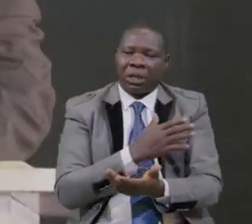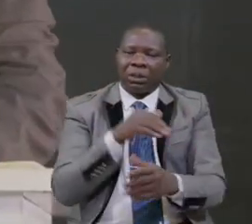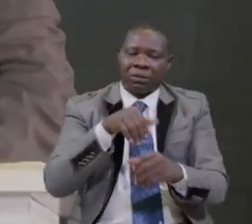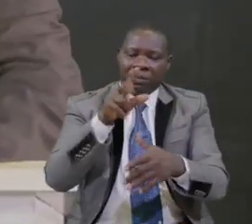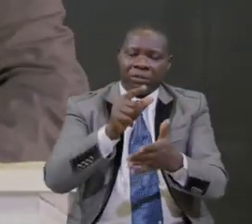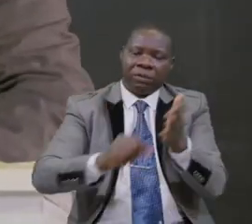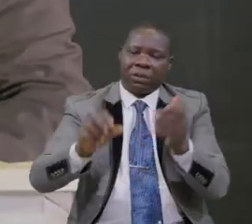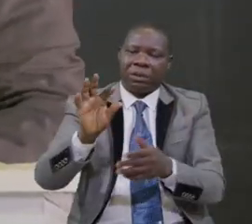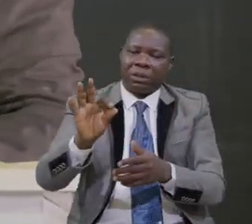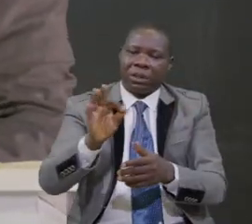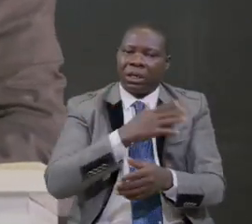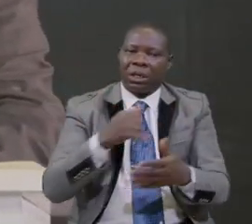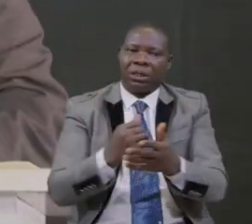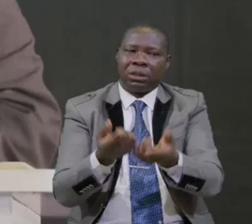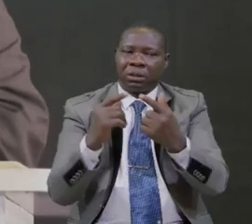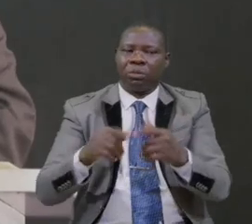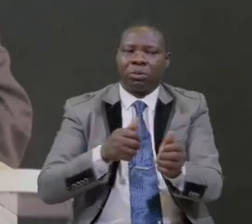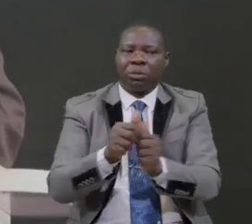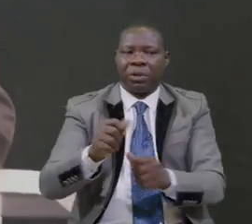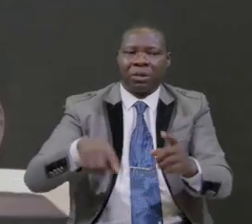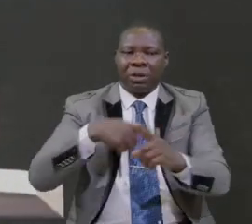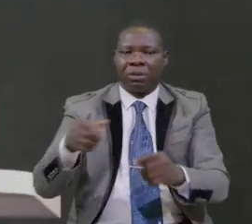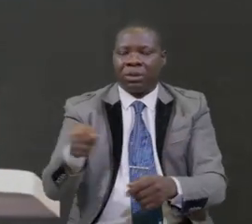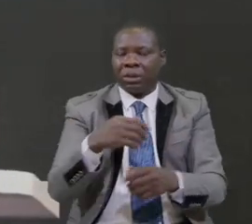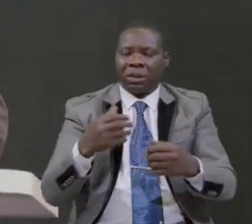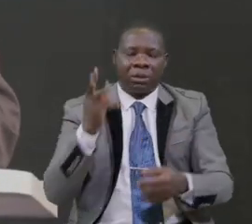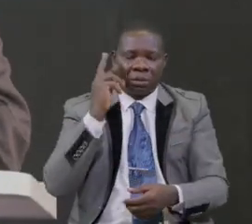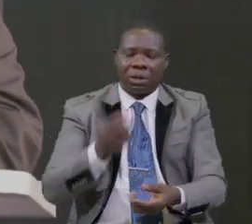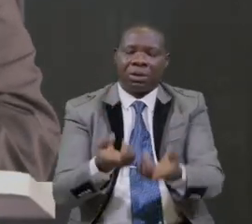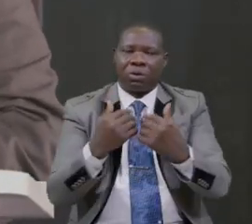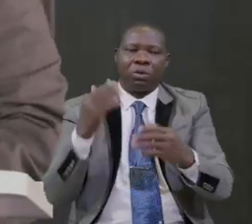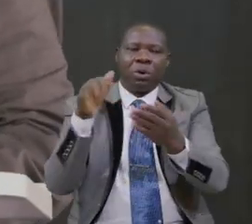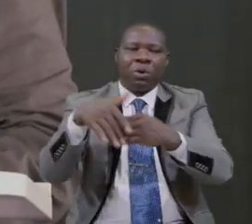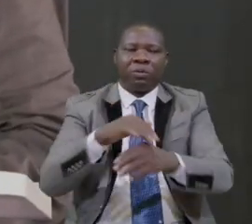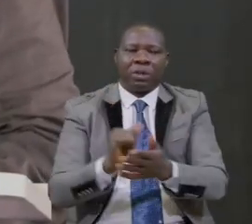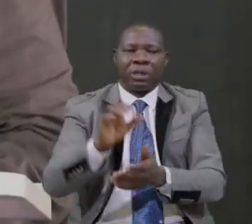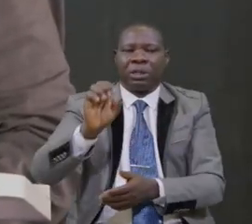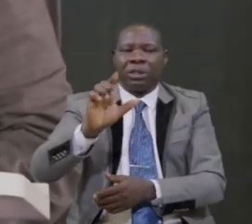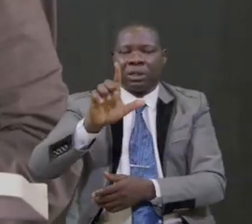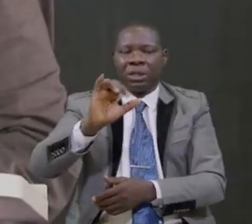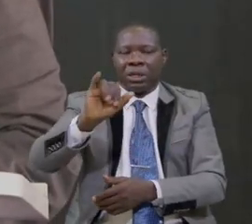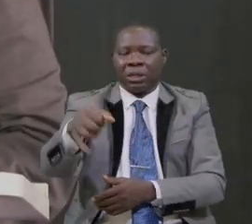lorsqu'ils eurent passé, Élie dit à Élisée,